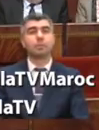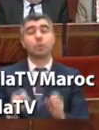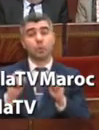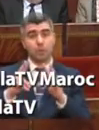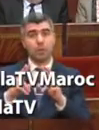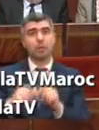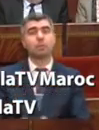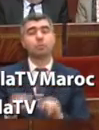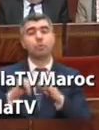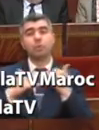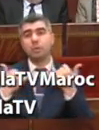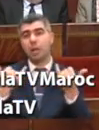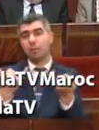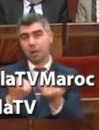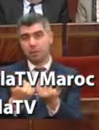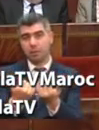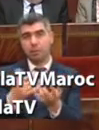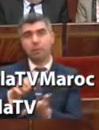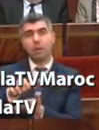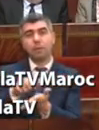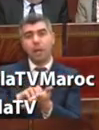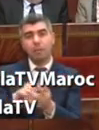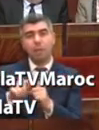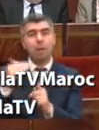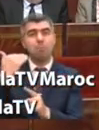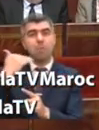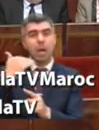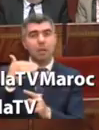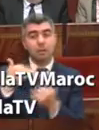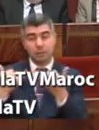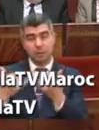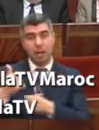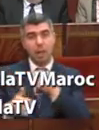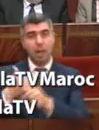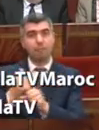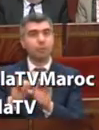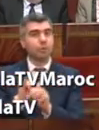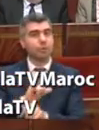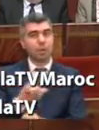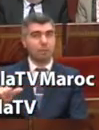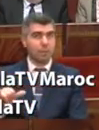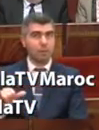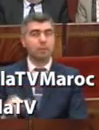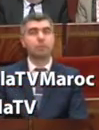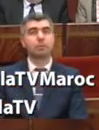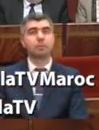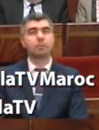في المناظرة الفلاحية اللي كتكون في مدينة مكناس، هاد العام ما كانتش، وربما هي السبب